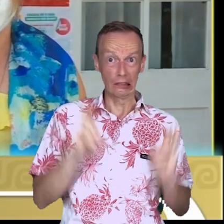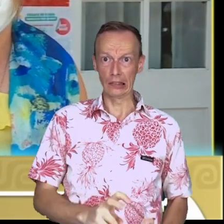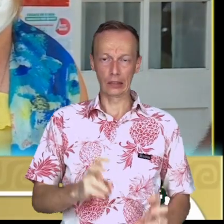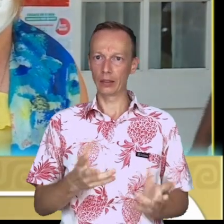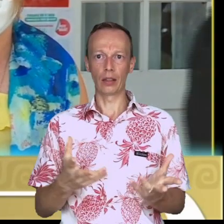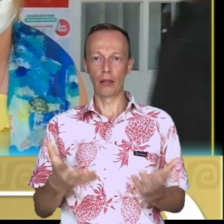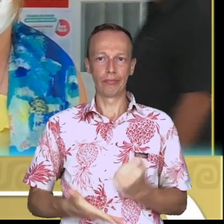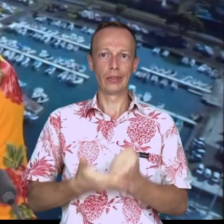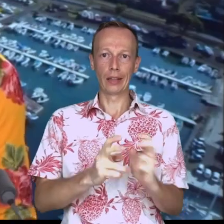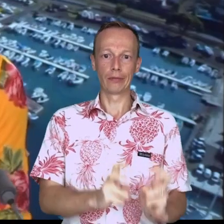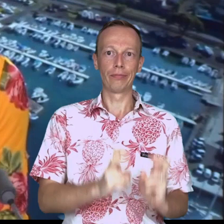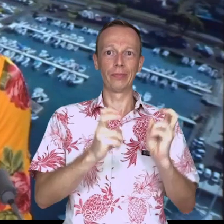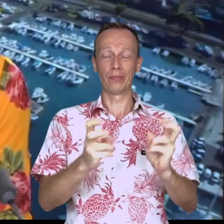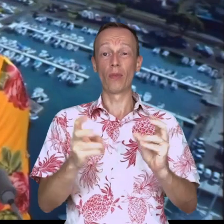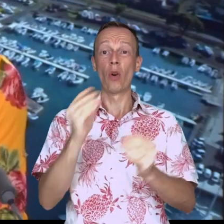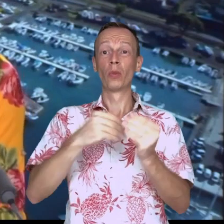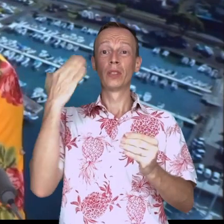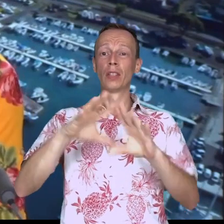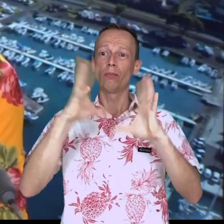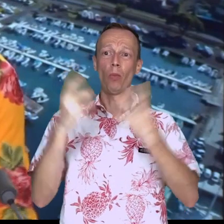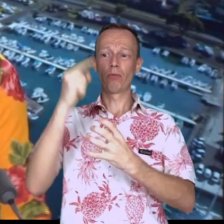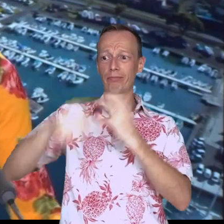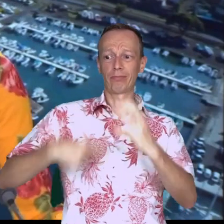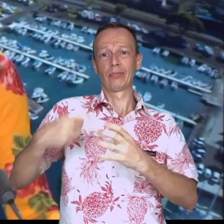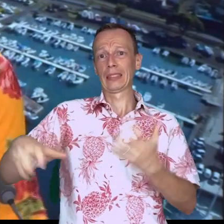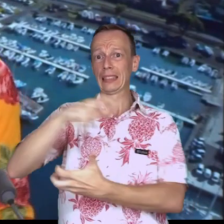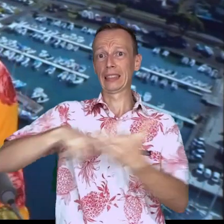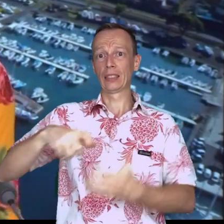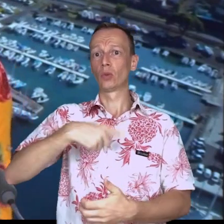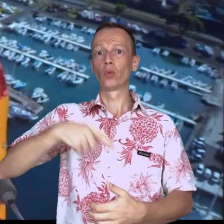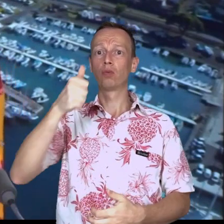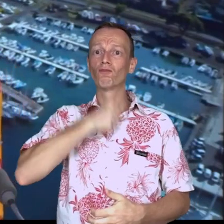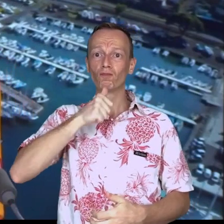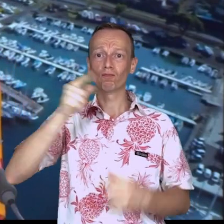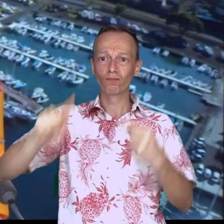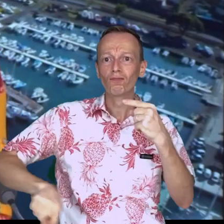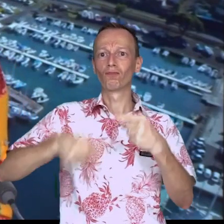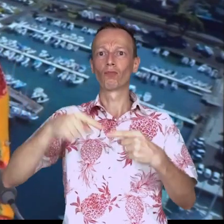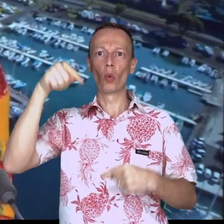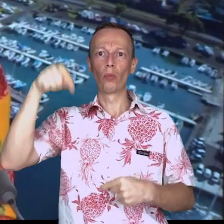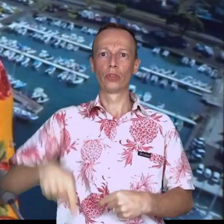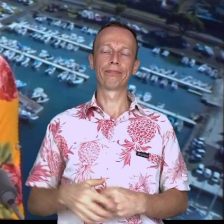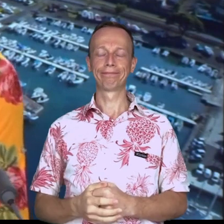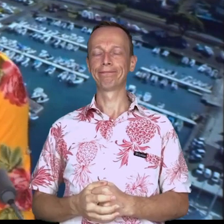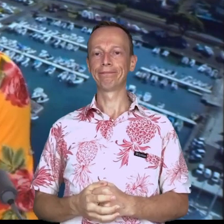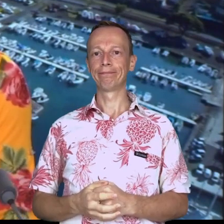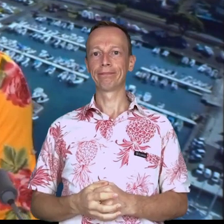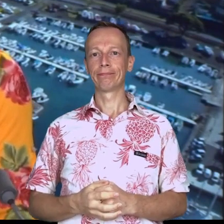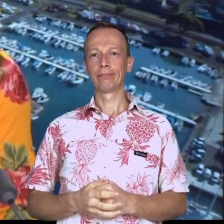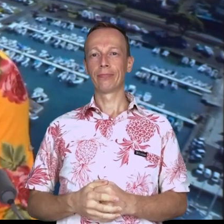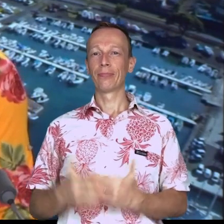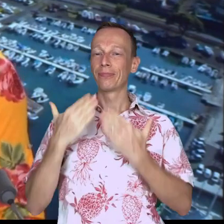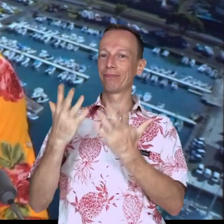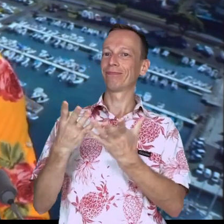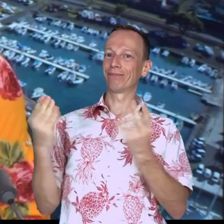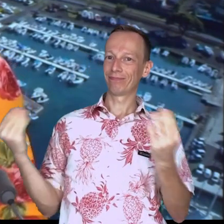Merci beaucoup Lucille Guichet ainsi qu'à Hiro Terurutua pour ce direct. Et puis cette convention qui pourrait peut-être soulager le gouvernement.